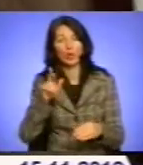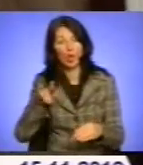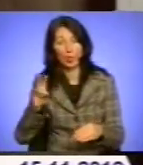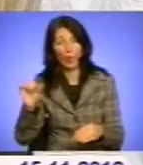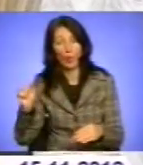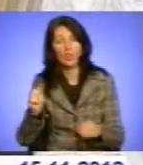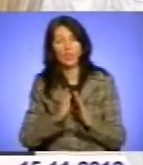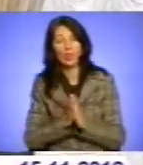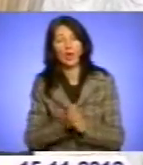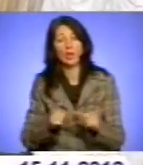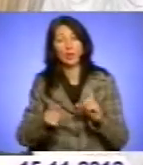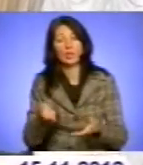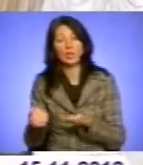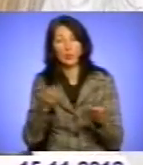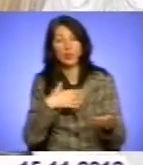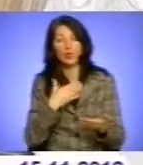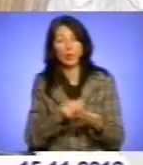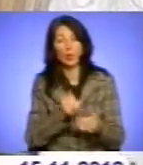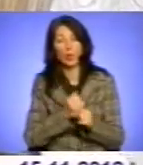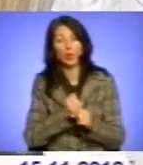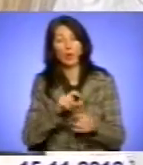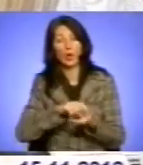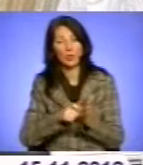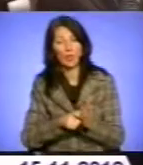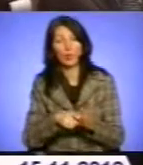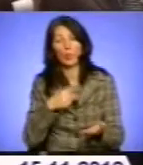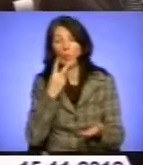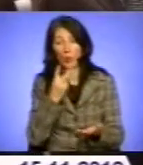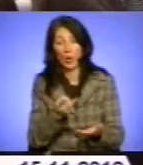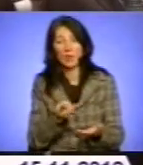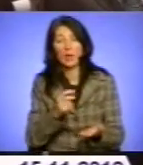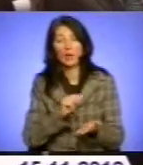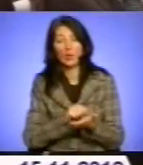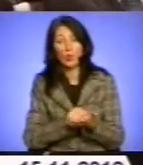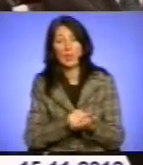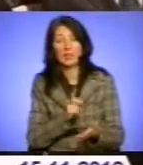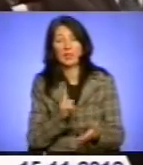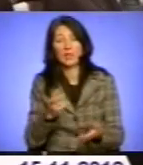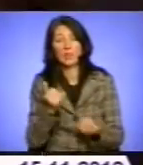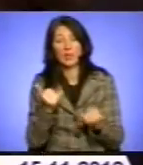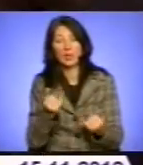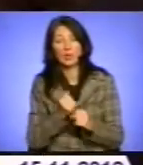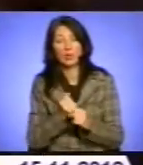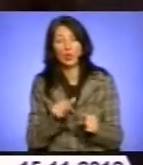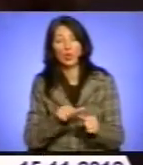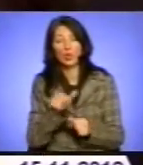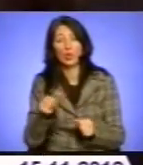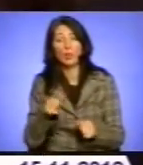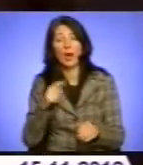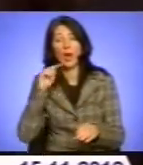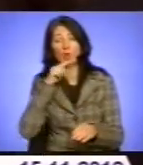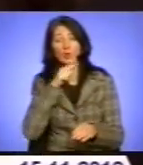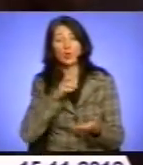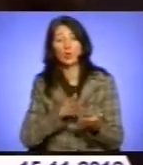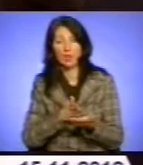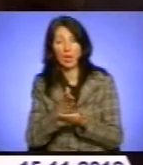студентів запросив їх до свого робочого кабінету. Глава держави продемонстрував студентам документи, з якими нині працює, зокрема економічну стратегію та план